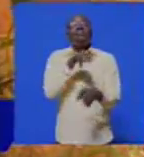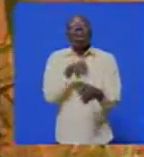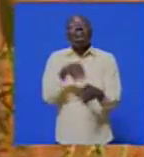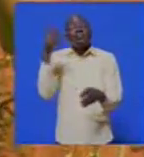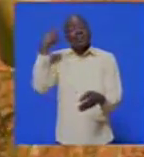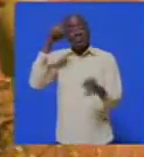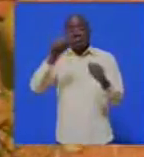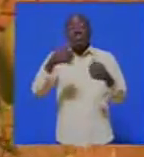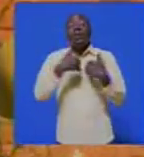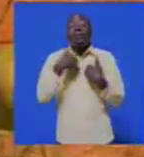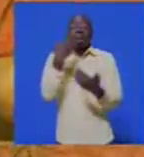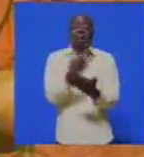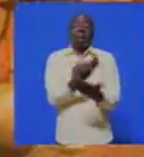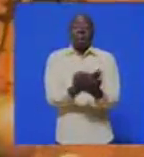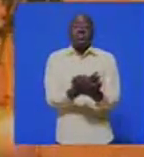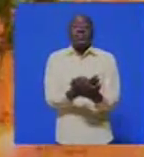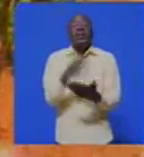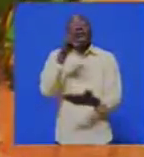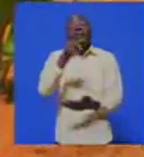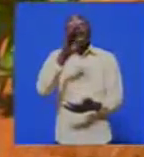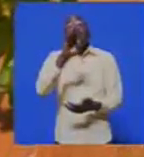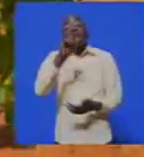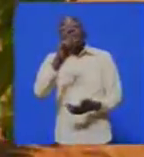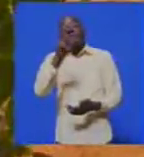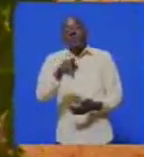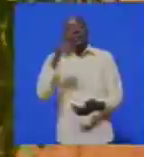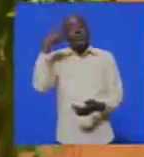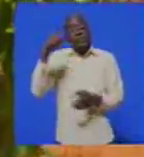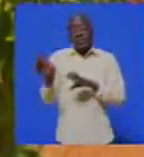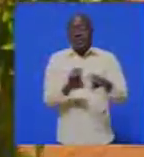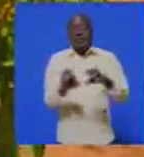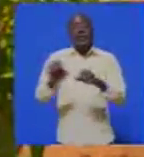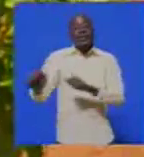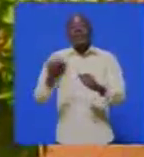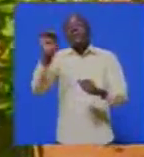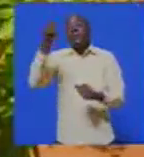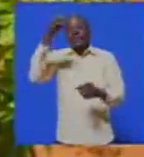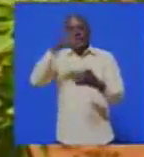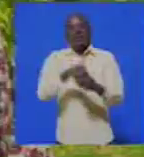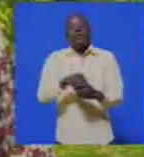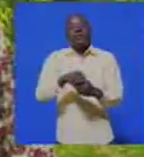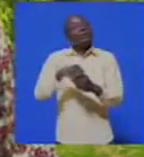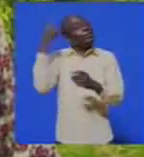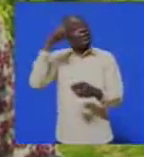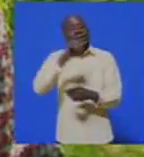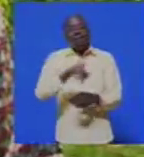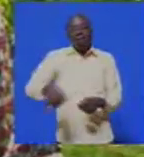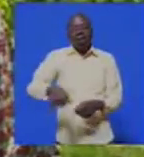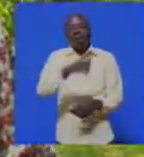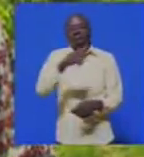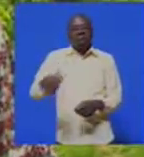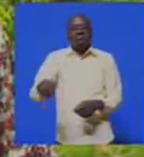le financement du projet PAFASPE pour mener l'activité d'arboriculture, c'est-à-dire les vergers irrigués.